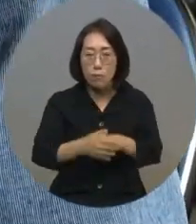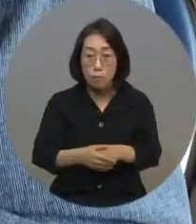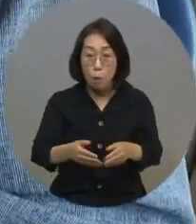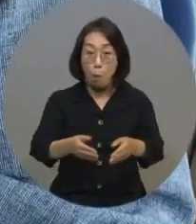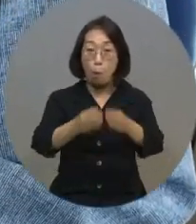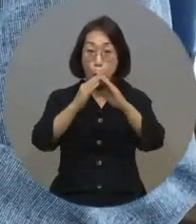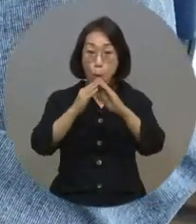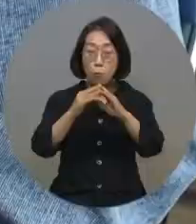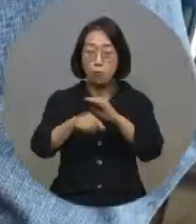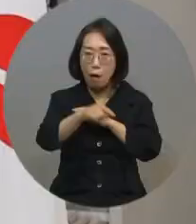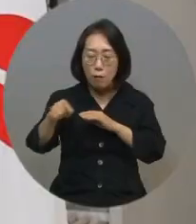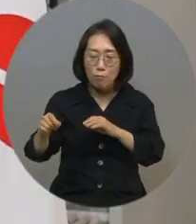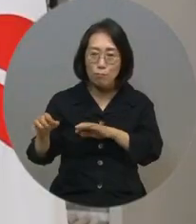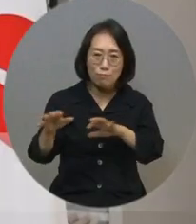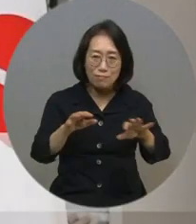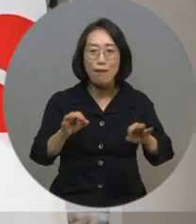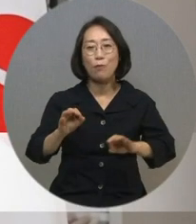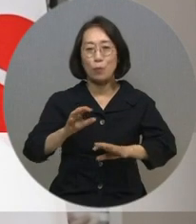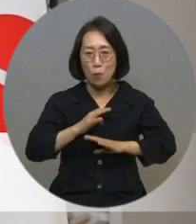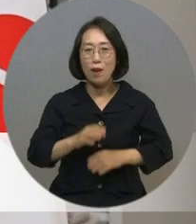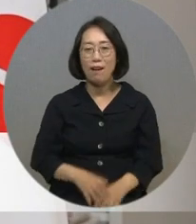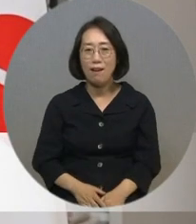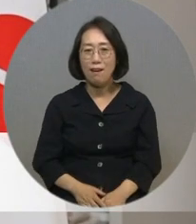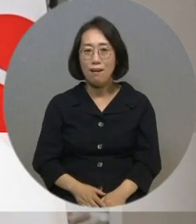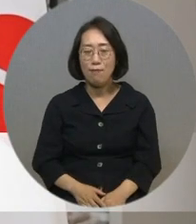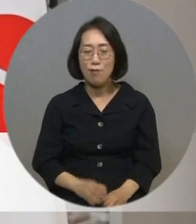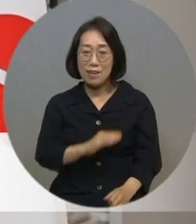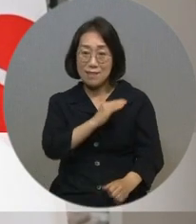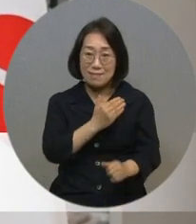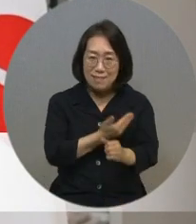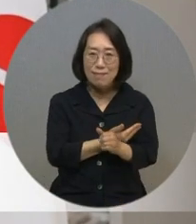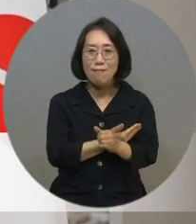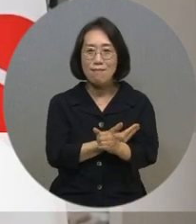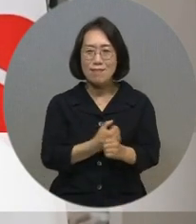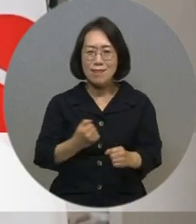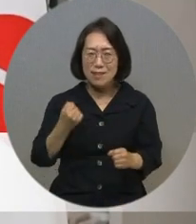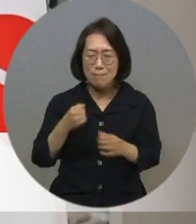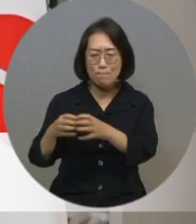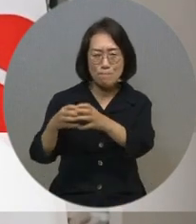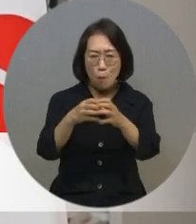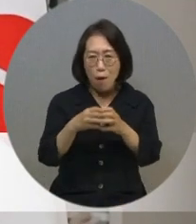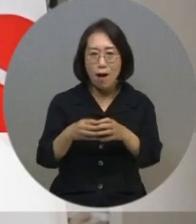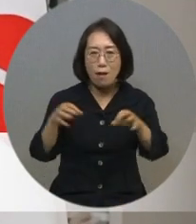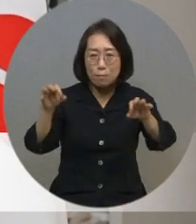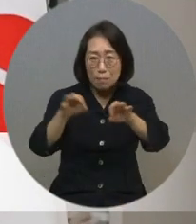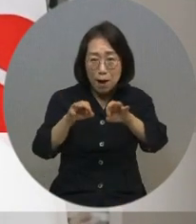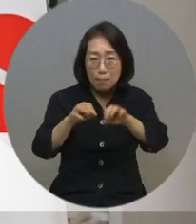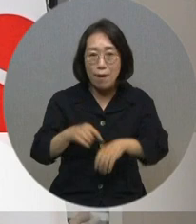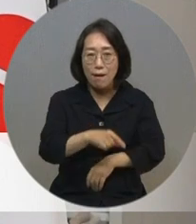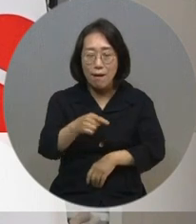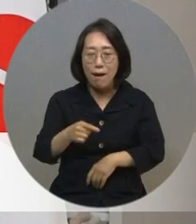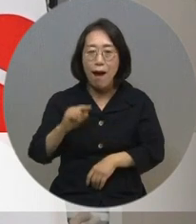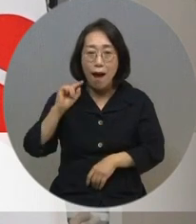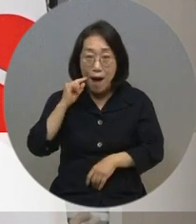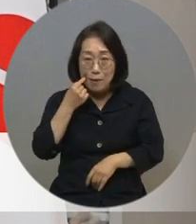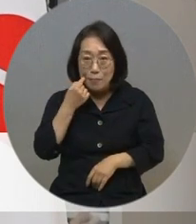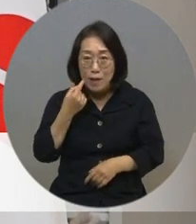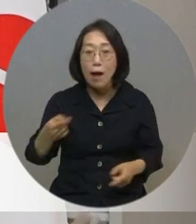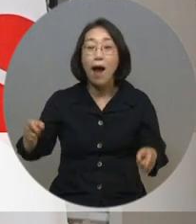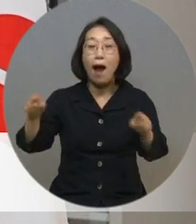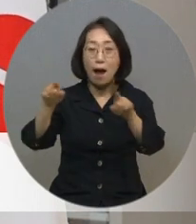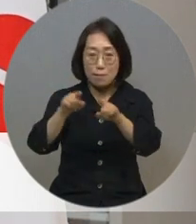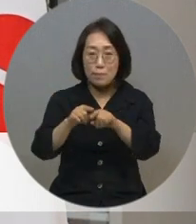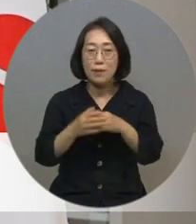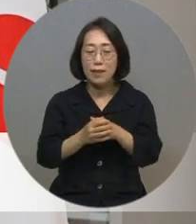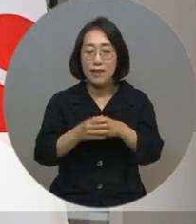되고 있습니다. 역량을 한 데 모아서 우리가 아름다운 동행으로 이